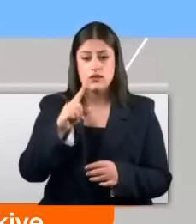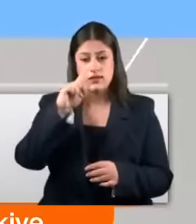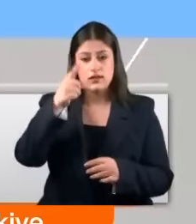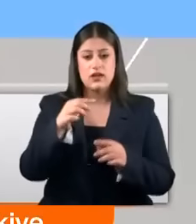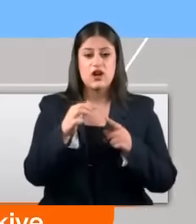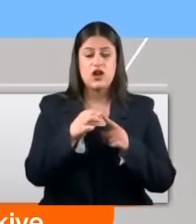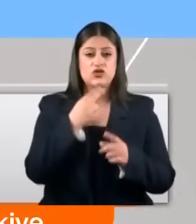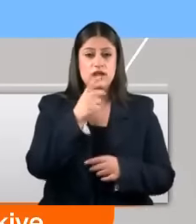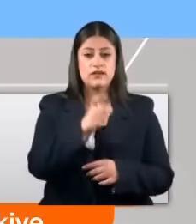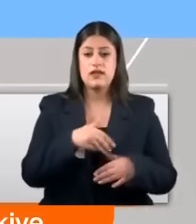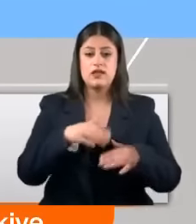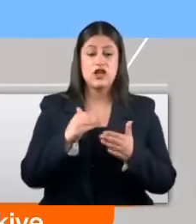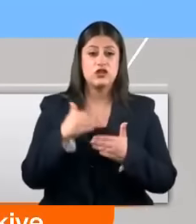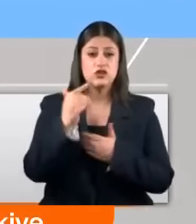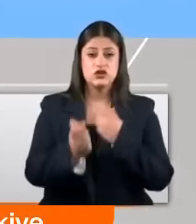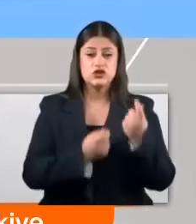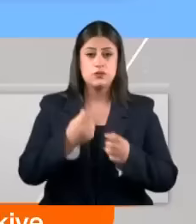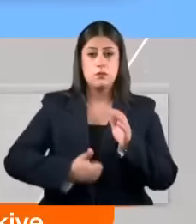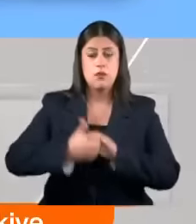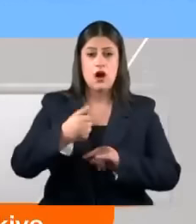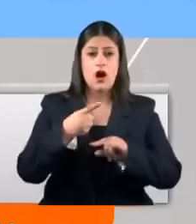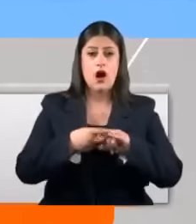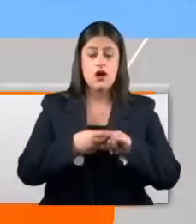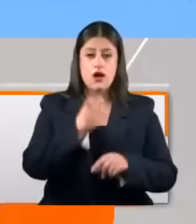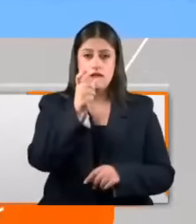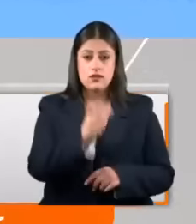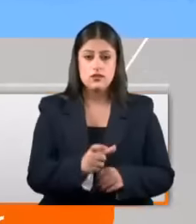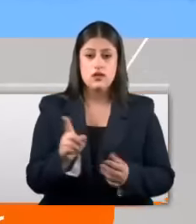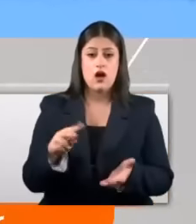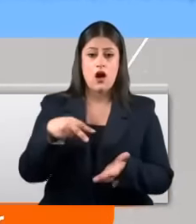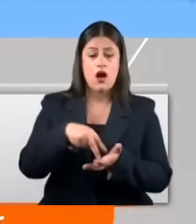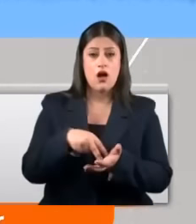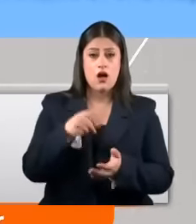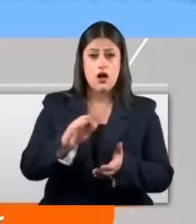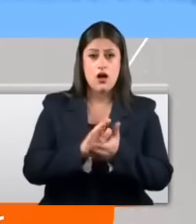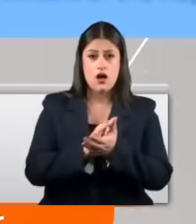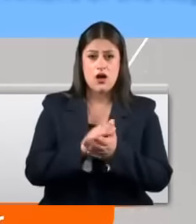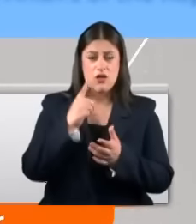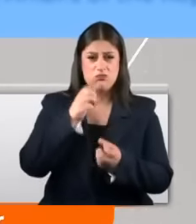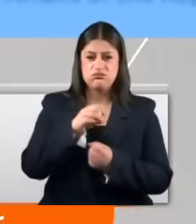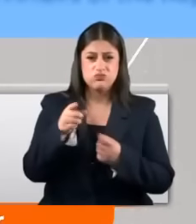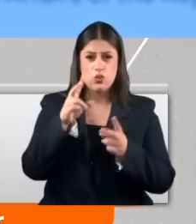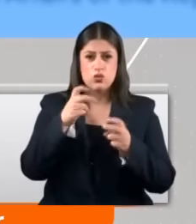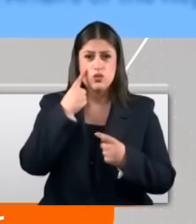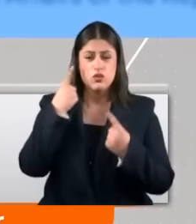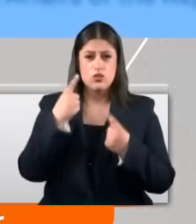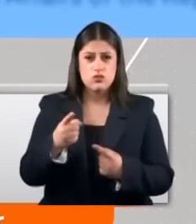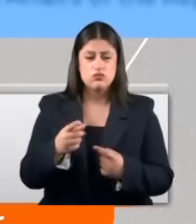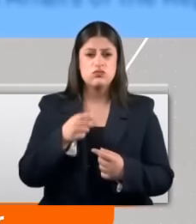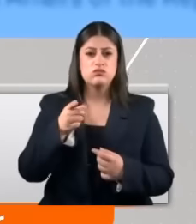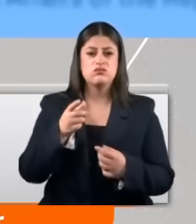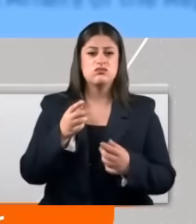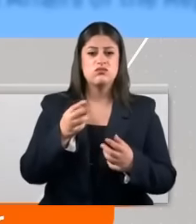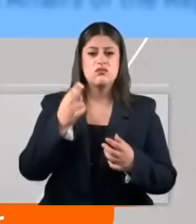Rashida Tlaib değildi. Dışişleri Bakanı Hakan Fidan, ayakta alkış skandalı için ahlaki pusulaları yok